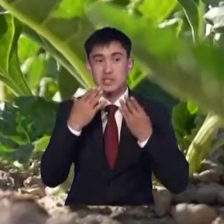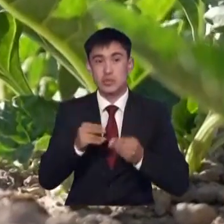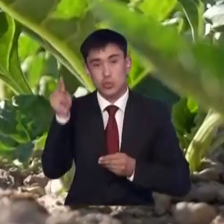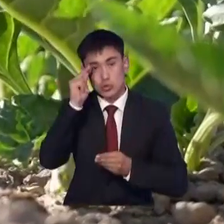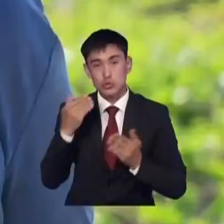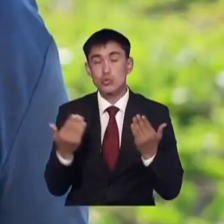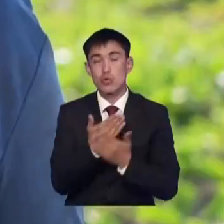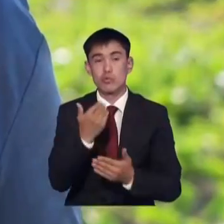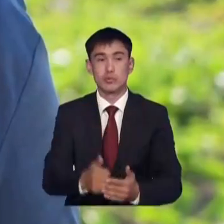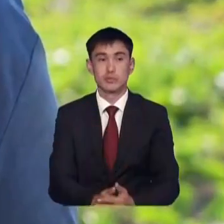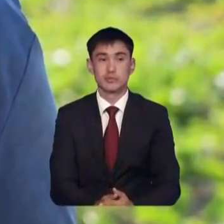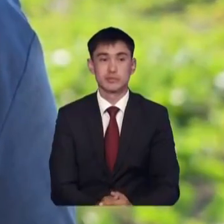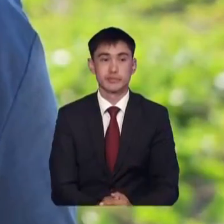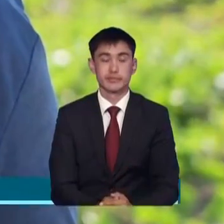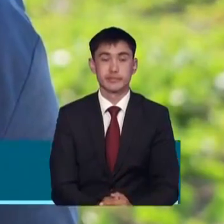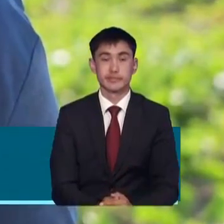чему-то